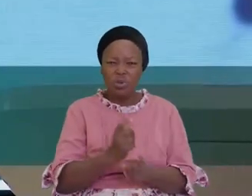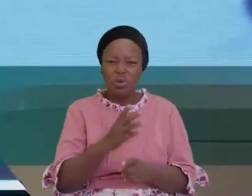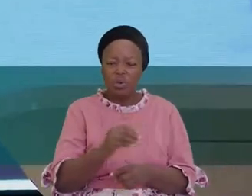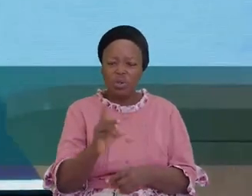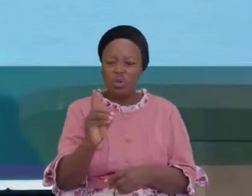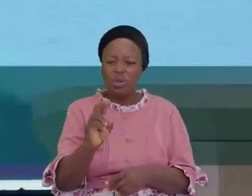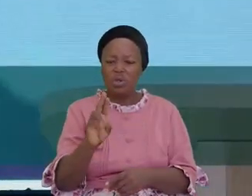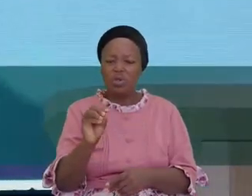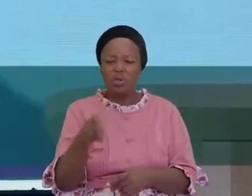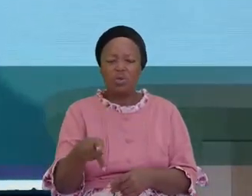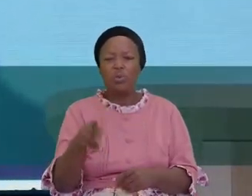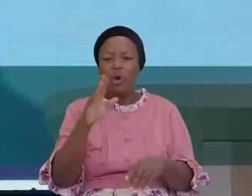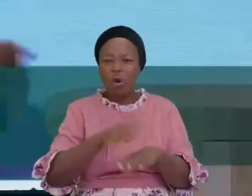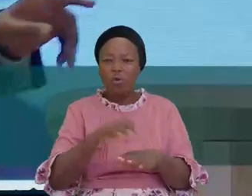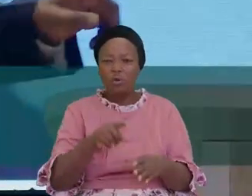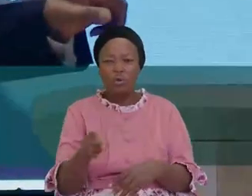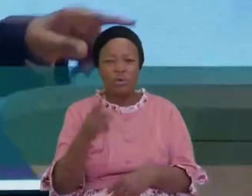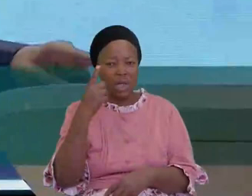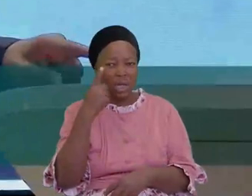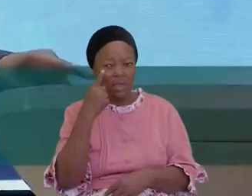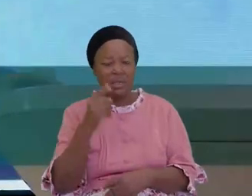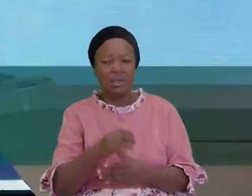Tu pourras mettre des gouttes dans chaque œil.